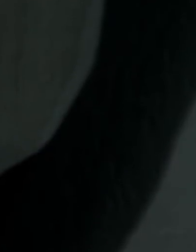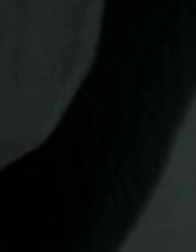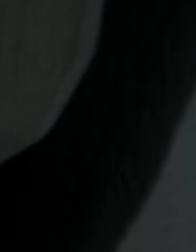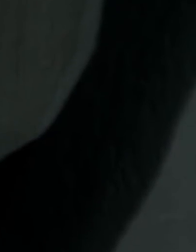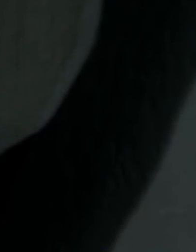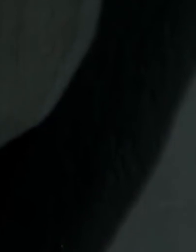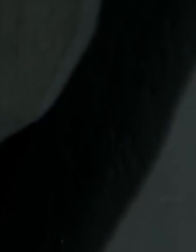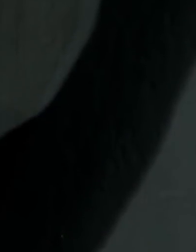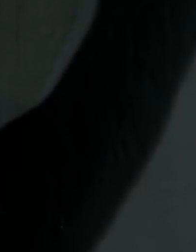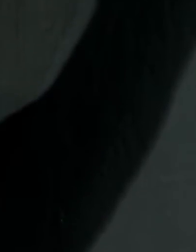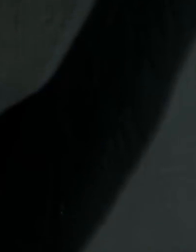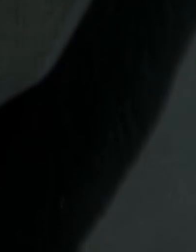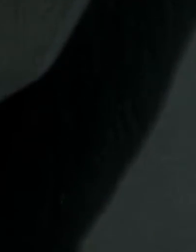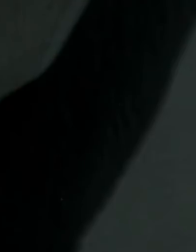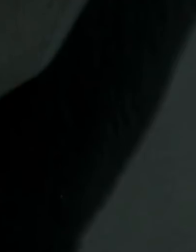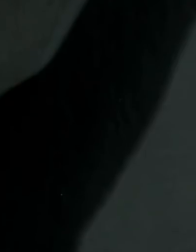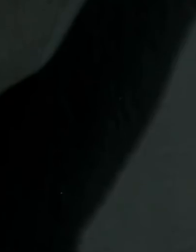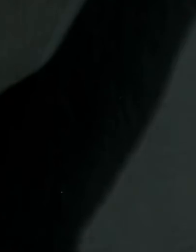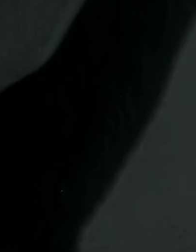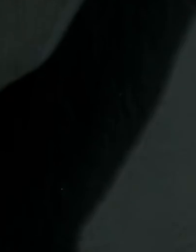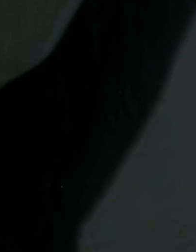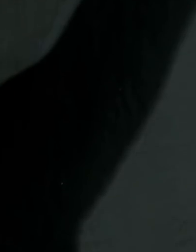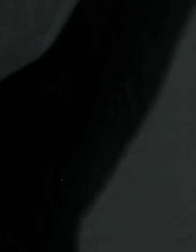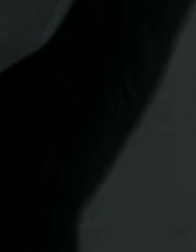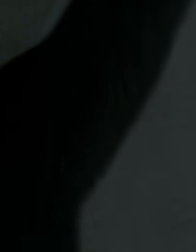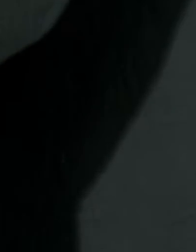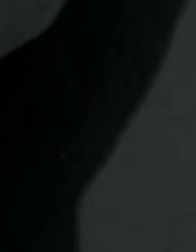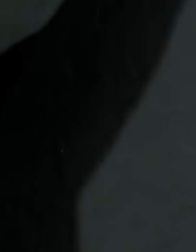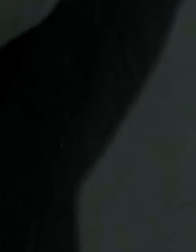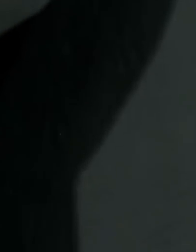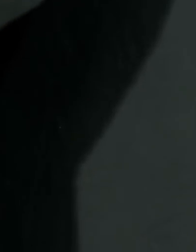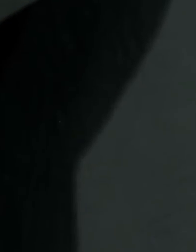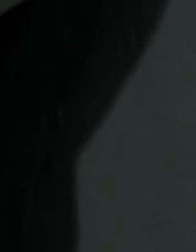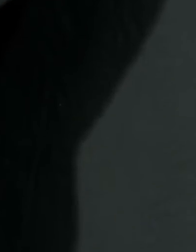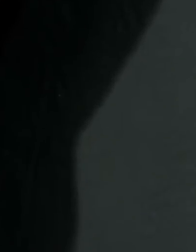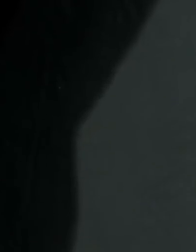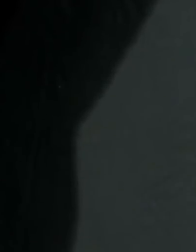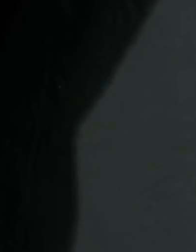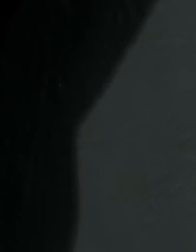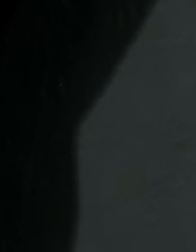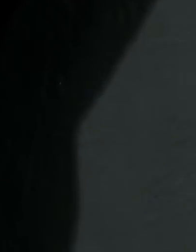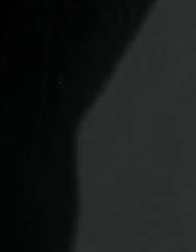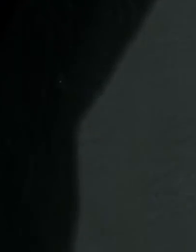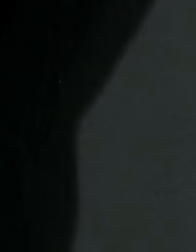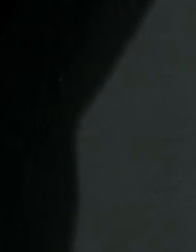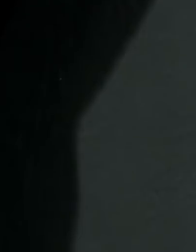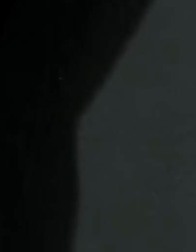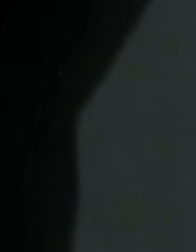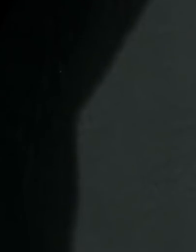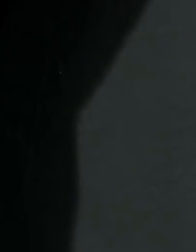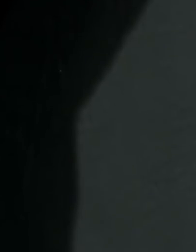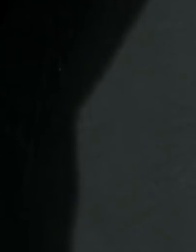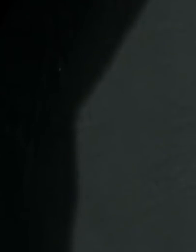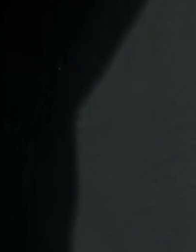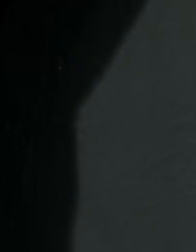saċerdotali tagħhom. Infakru li t-tfal jistgħu jsegwu l-liturġija tal-ħadd minn fuq